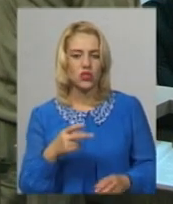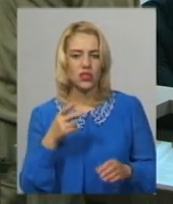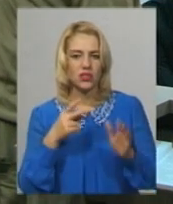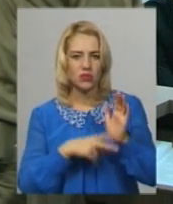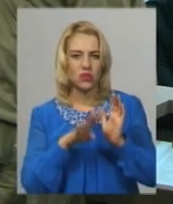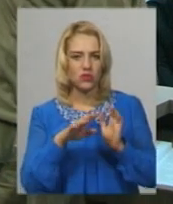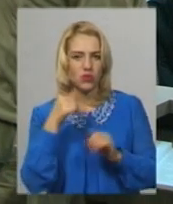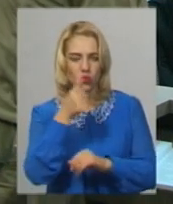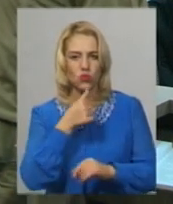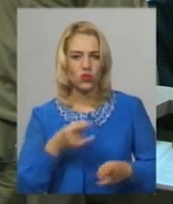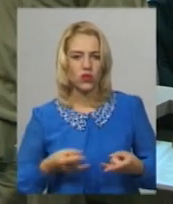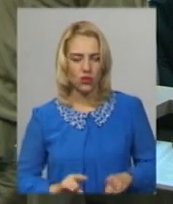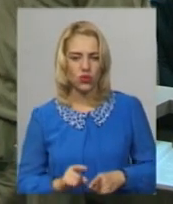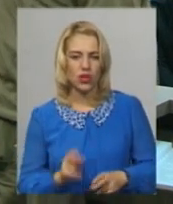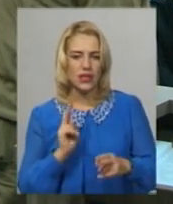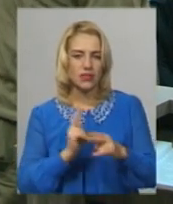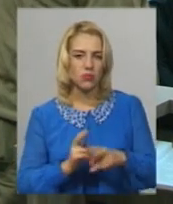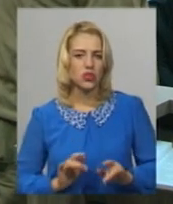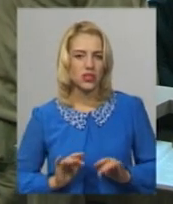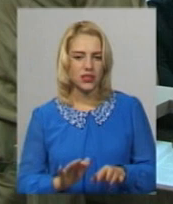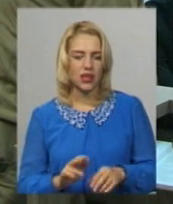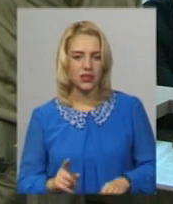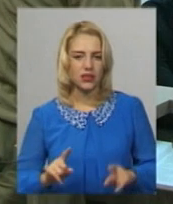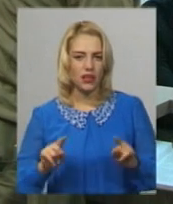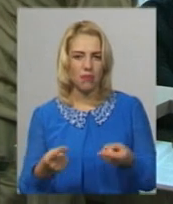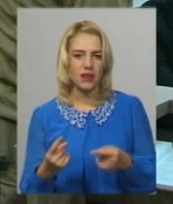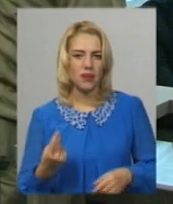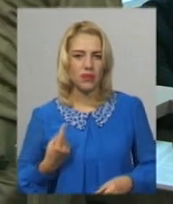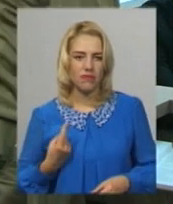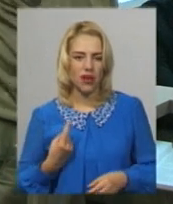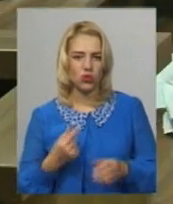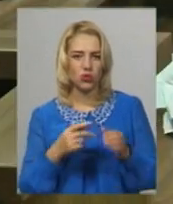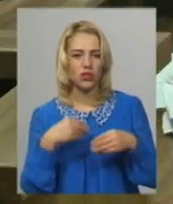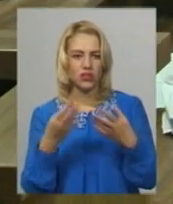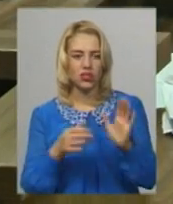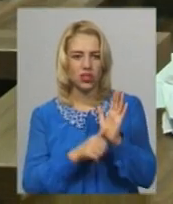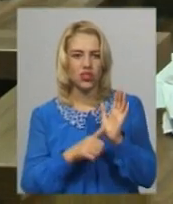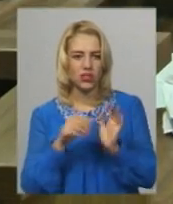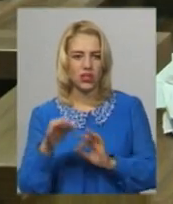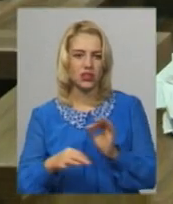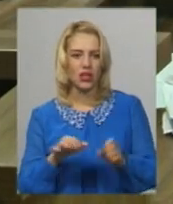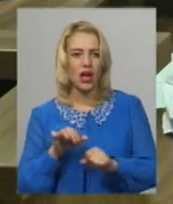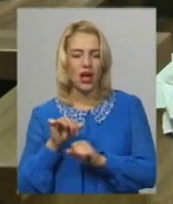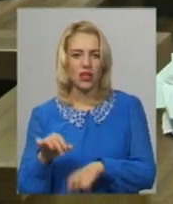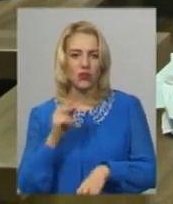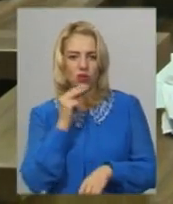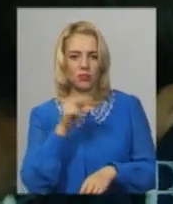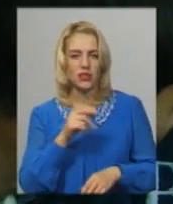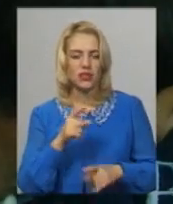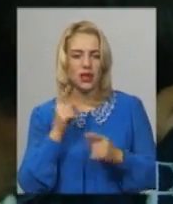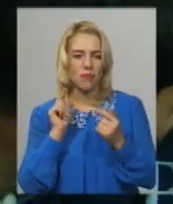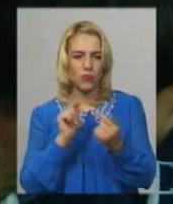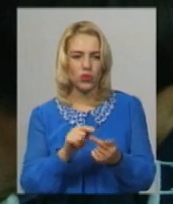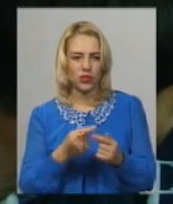року народження запобіжного заходу у вигляді тримання під вартою терміном на 60 діб. Адвокати обвинувачувані заперечують